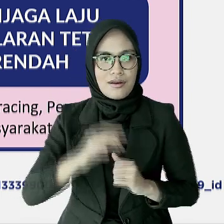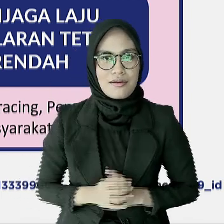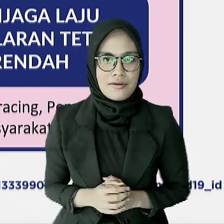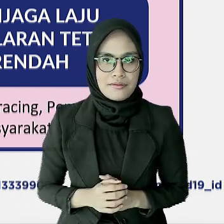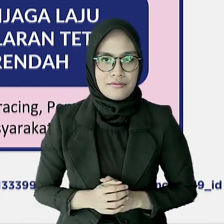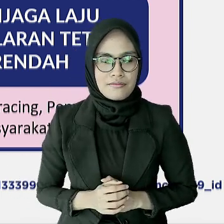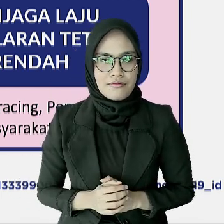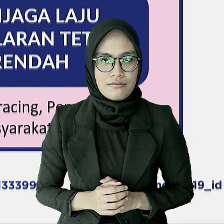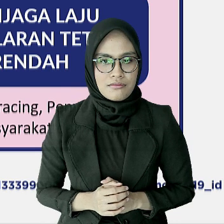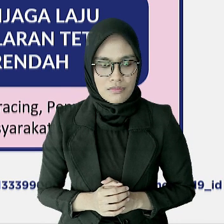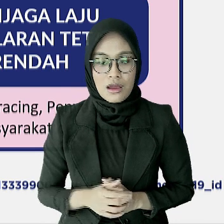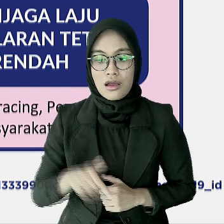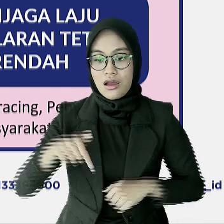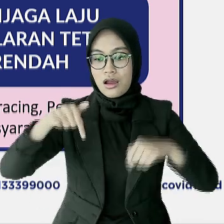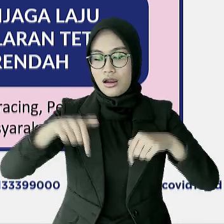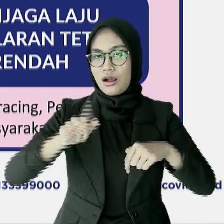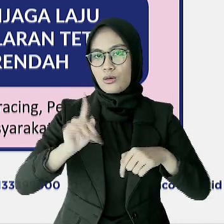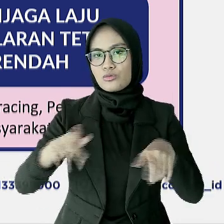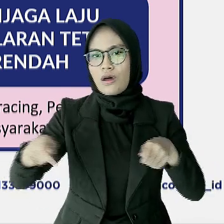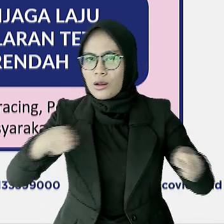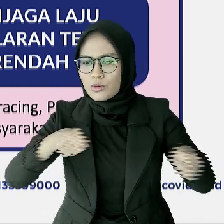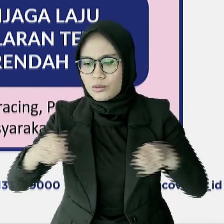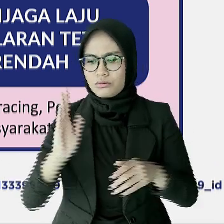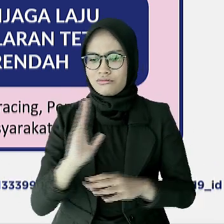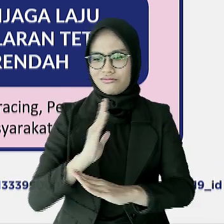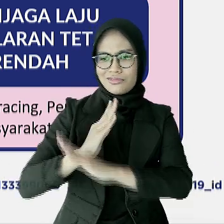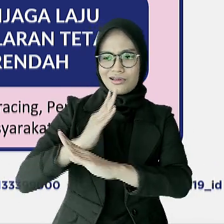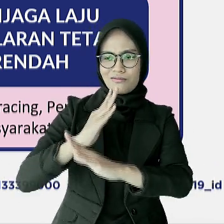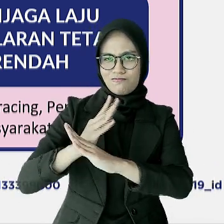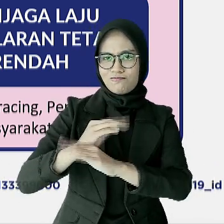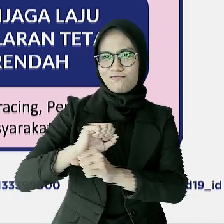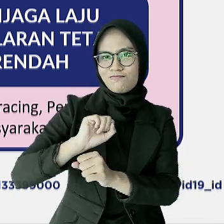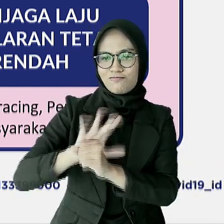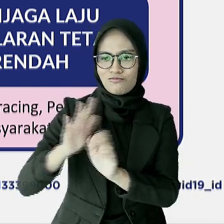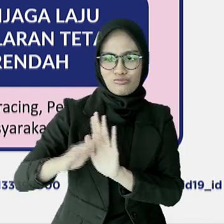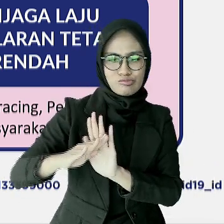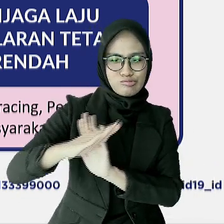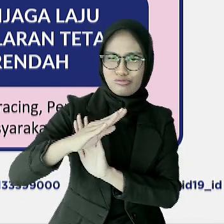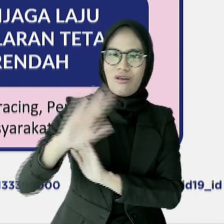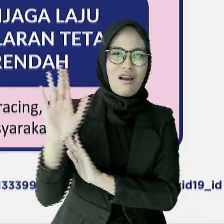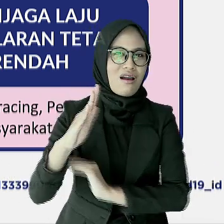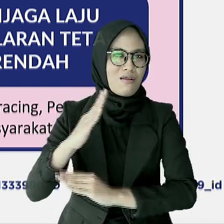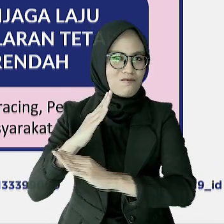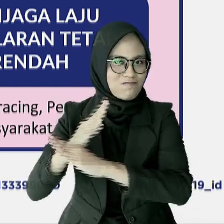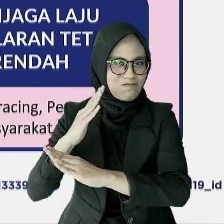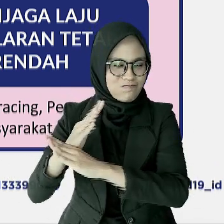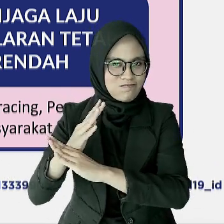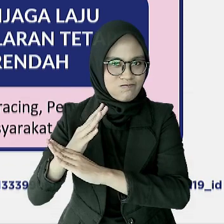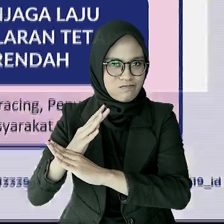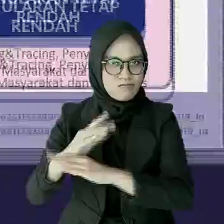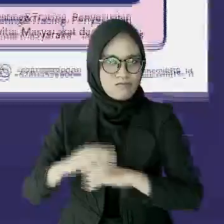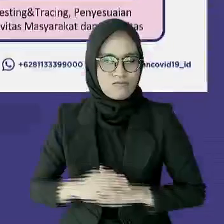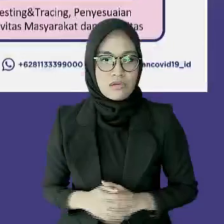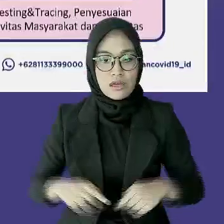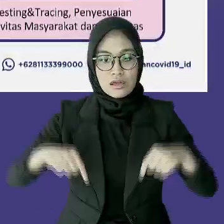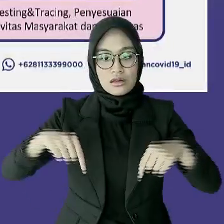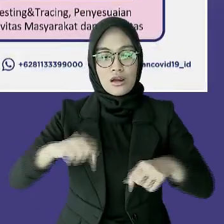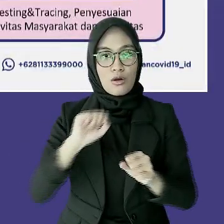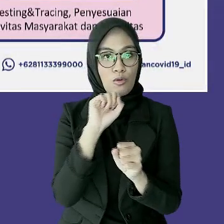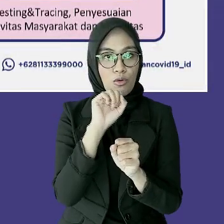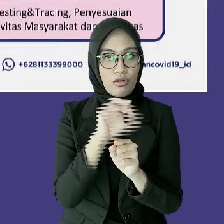kasus tidak lagi terjadi di kemudian hari. Laju kasus COVID-19 di Indonesia yang saat ini masih cukup